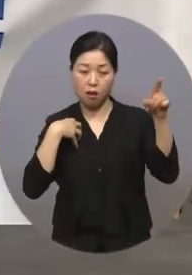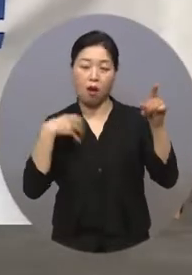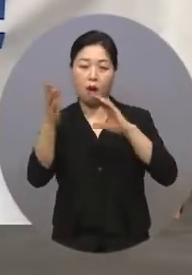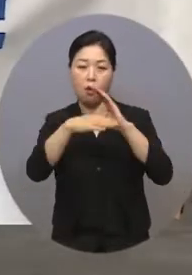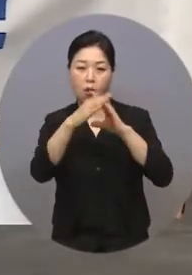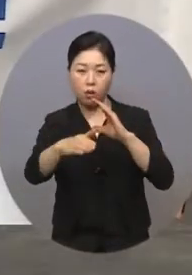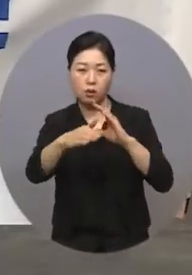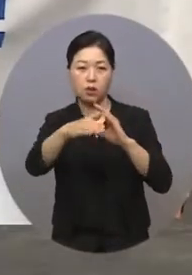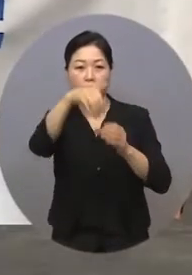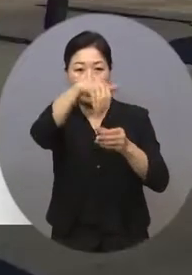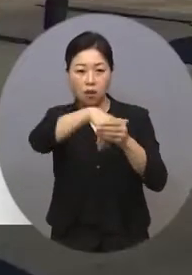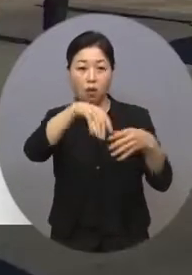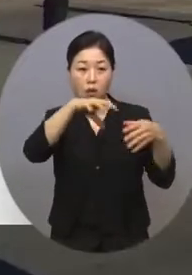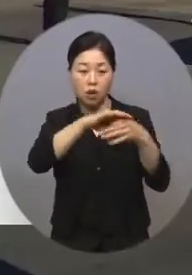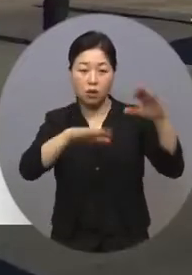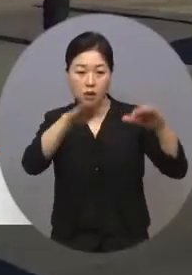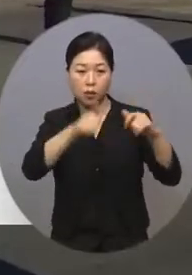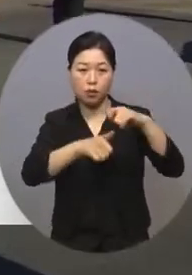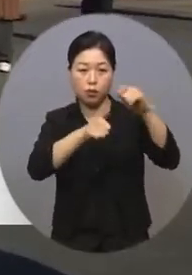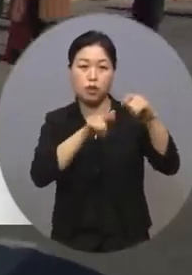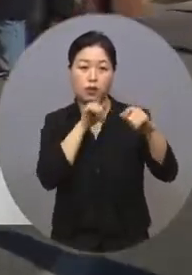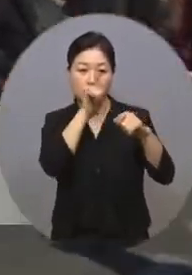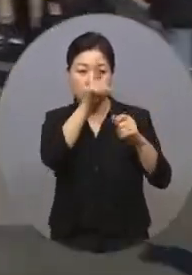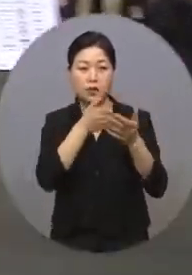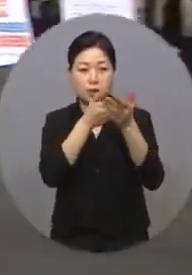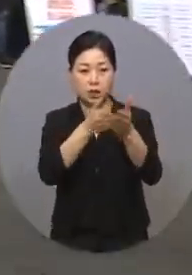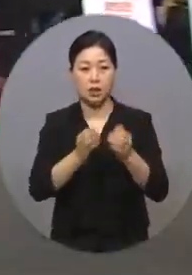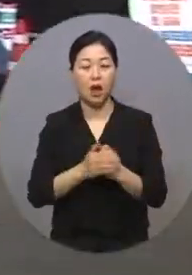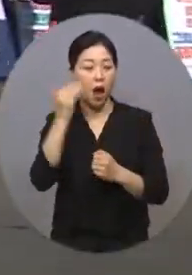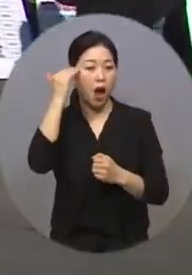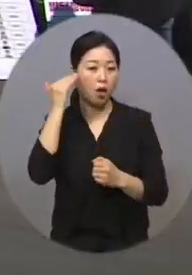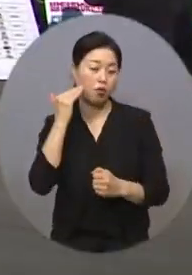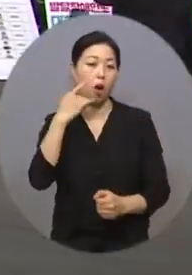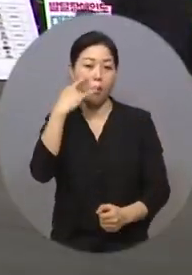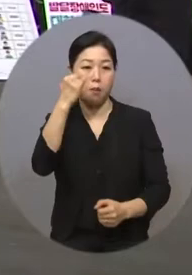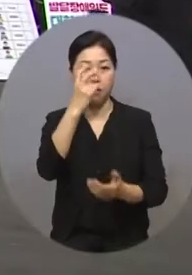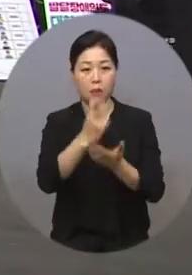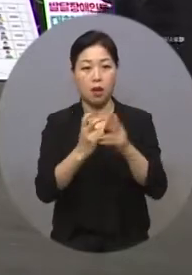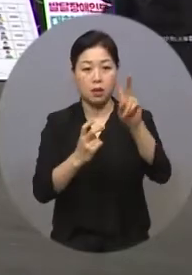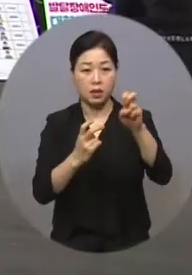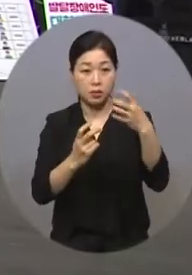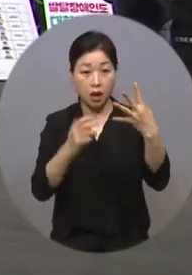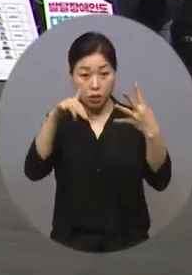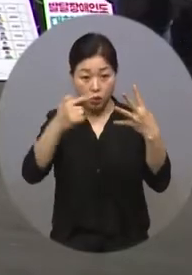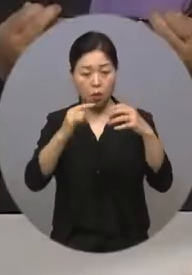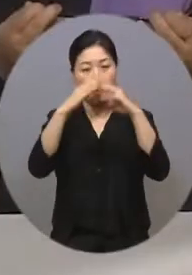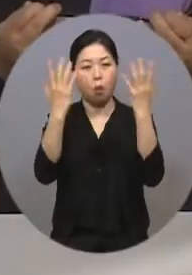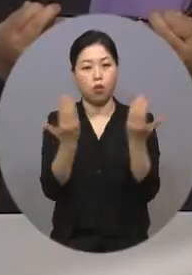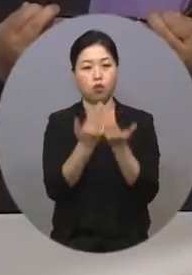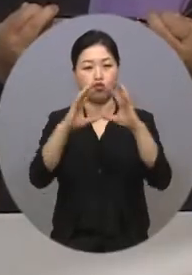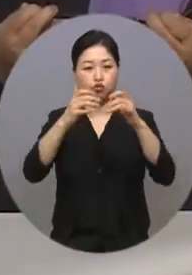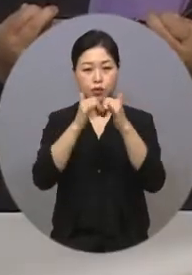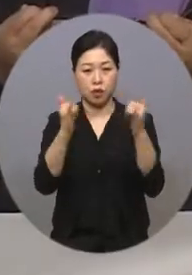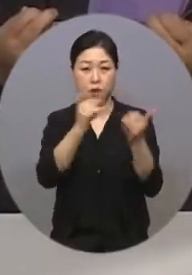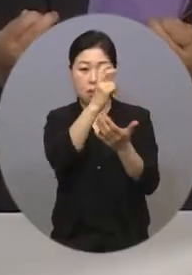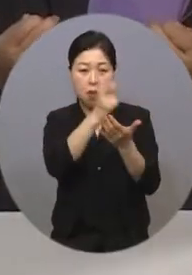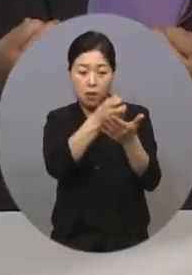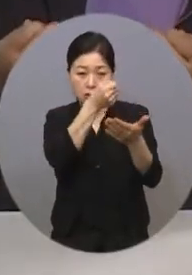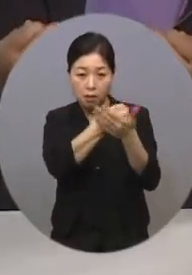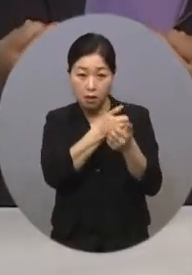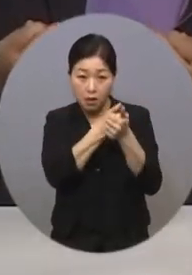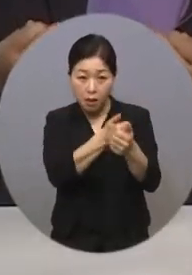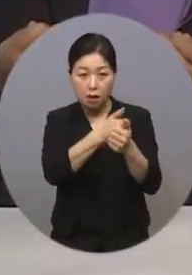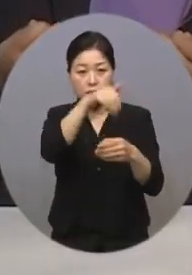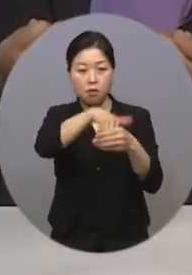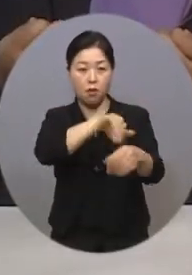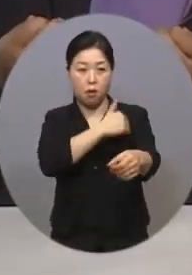차별구제 소송을 제기했습니다. 대한민국 헌법 제24조에서는 모든 국민은 법률이 정하는 바에 의하여